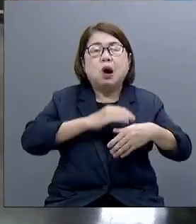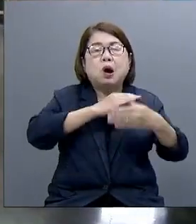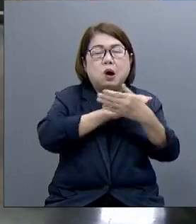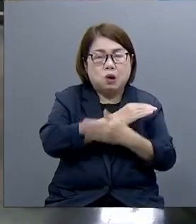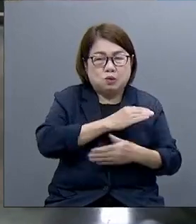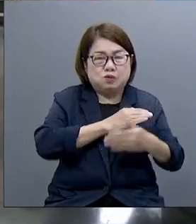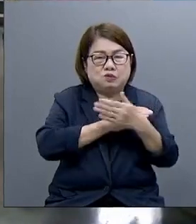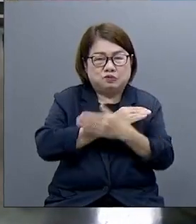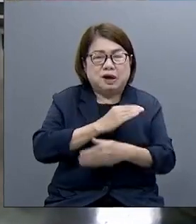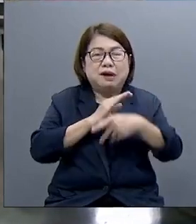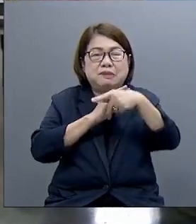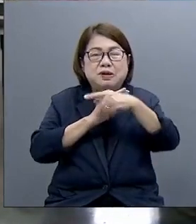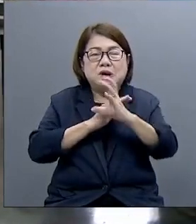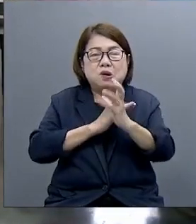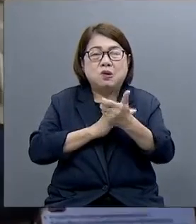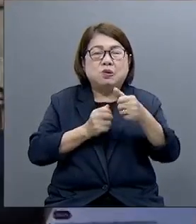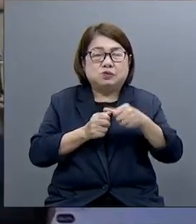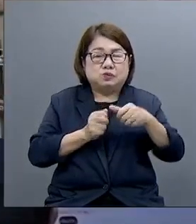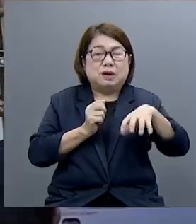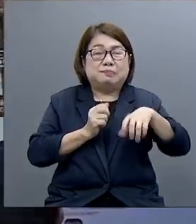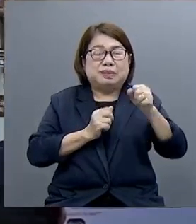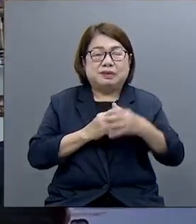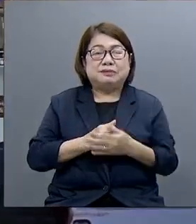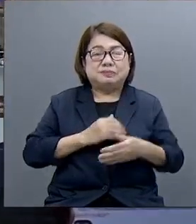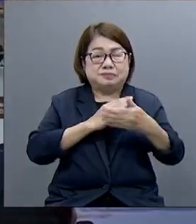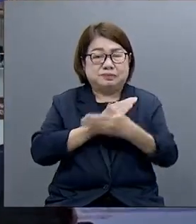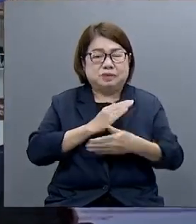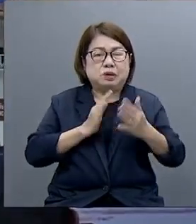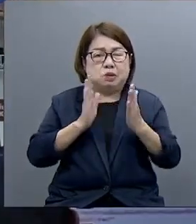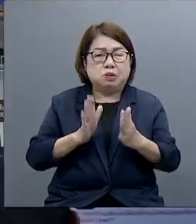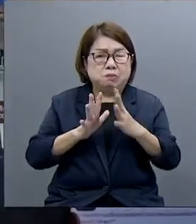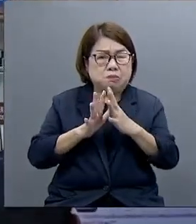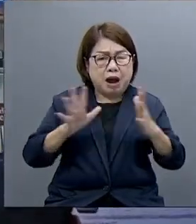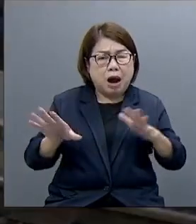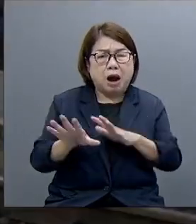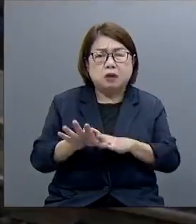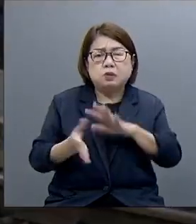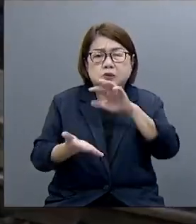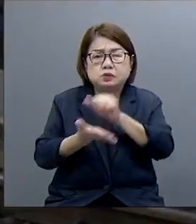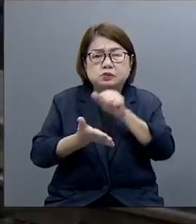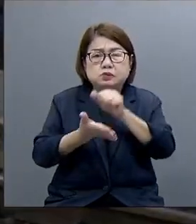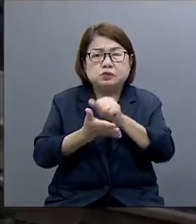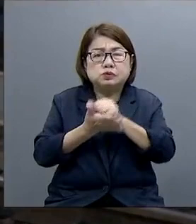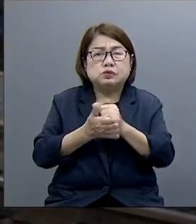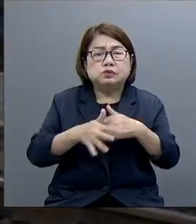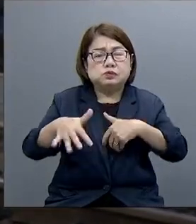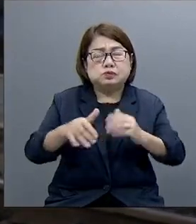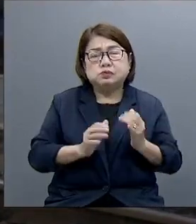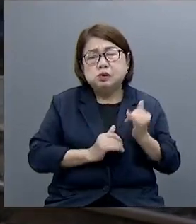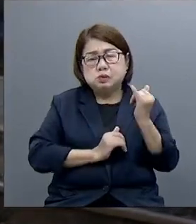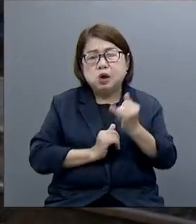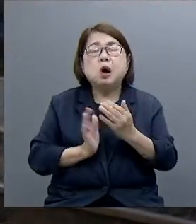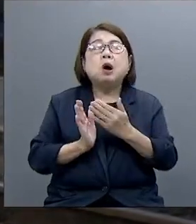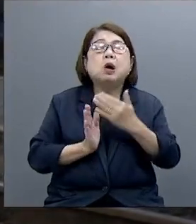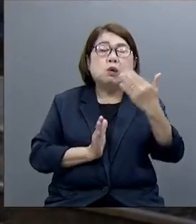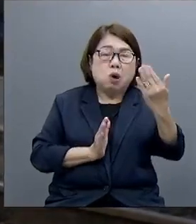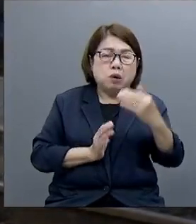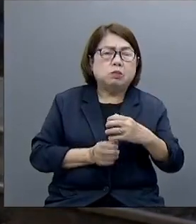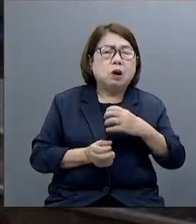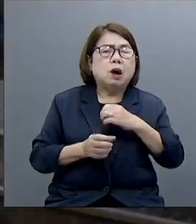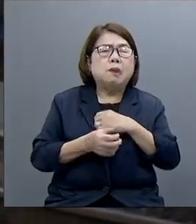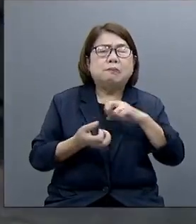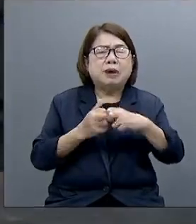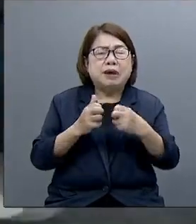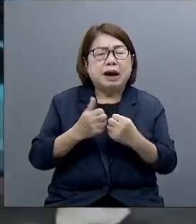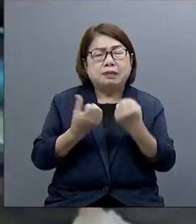ในเขตอำเภอเมืองพิษณุโลกนะคะก็คึกคักเลยทีเดียวค่ะมีประชาชนที่ทยอยเดินทางล่วงหน้าหลีกเลี่ยงความหนาแน่นแล้วนะ